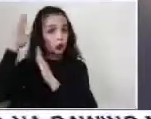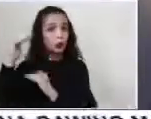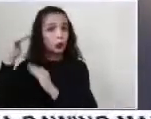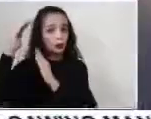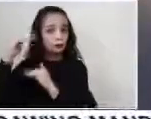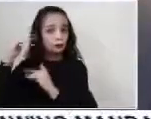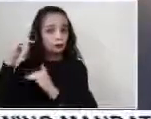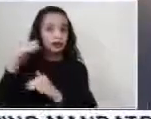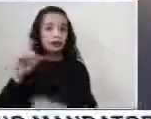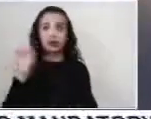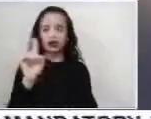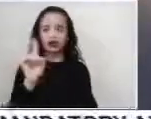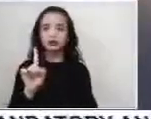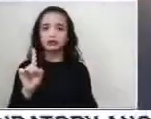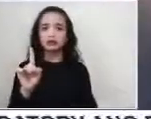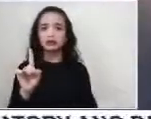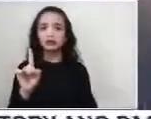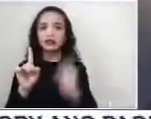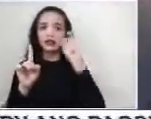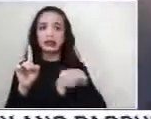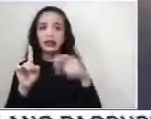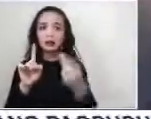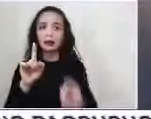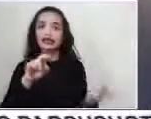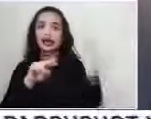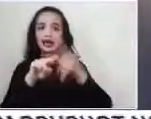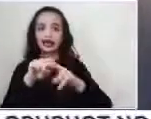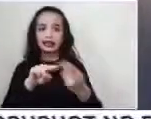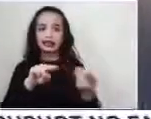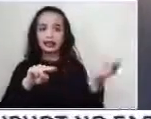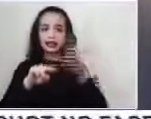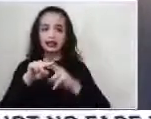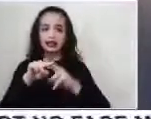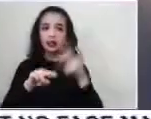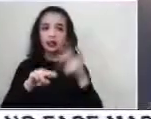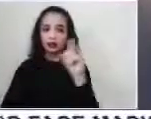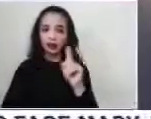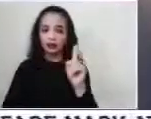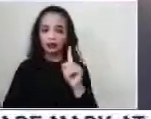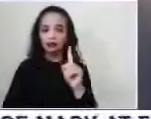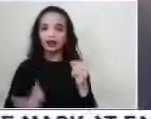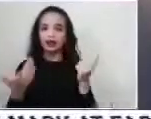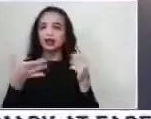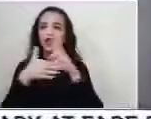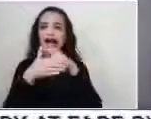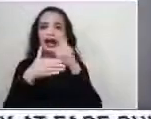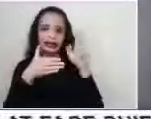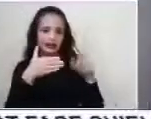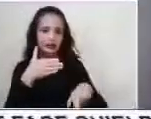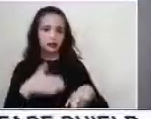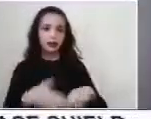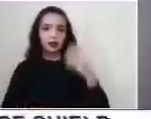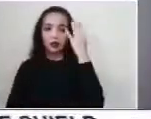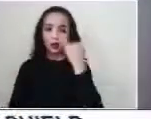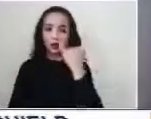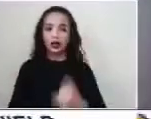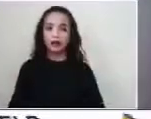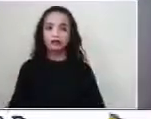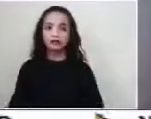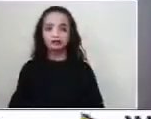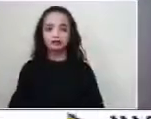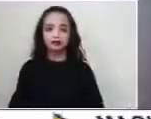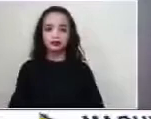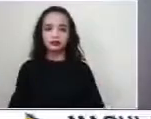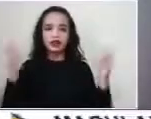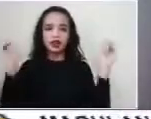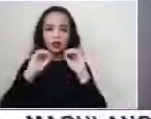November 11 ngayong taon, napabalitang missing sa Harjan Punasan Paikaw Lagman mula sa Baguio City. November 12, natagpuan ang